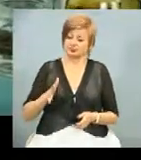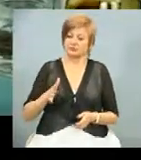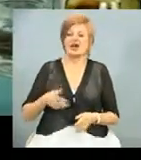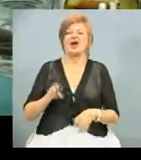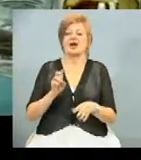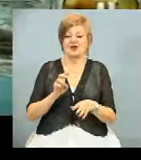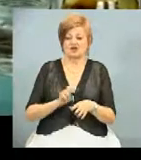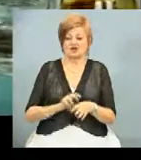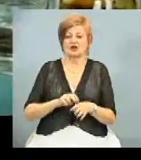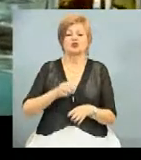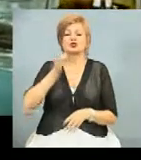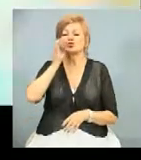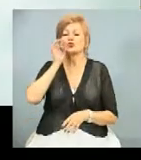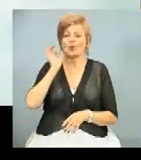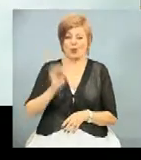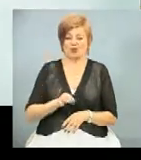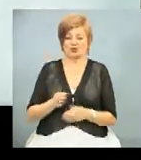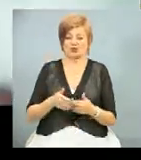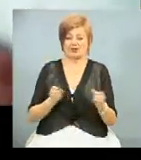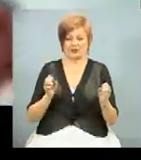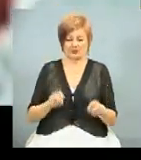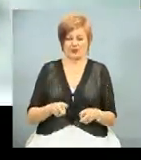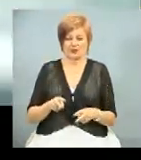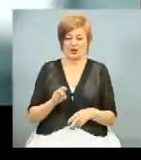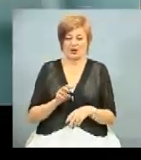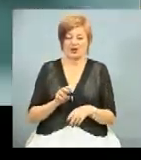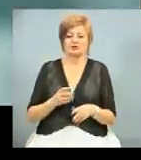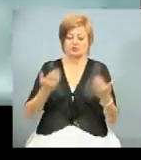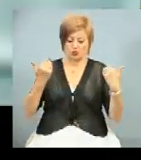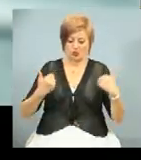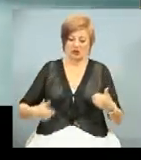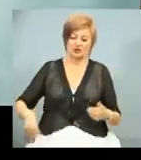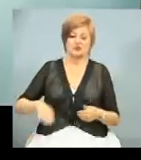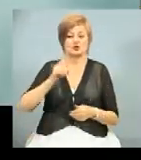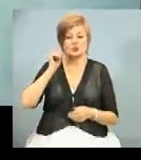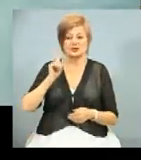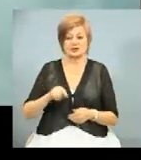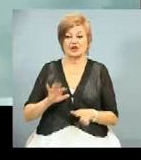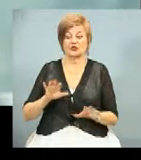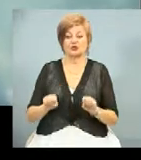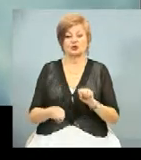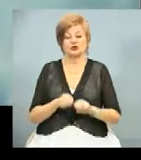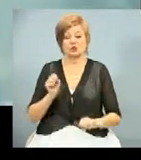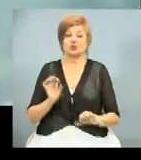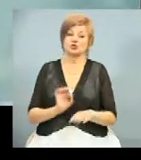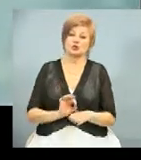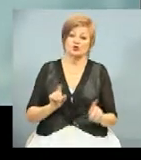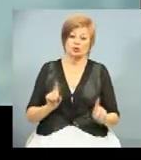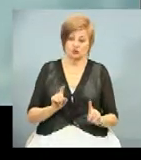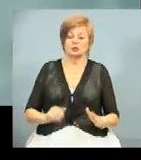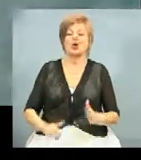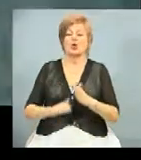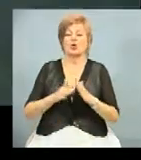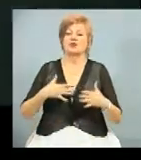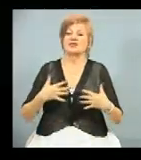Лікарі обізнані в області медицини. Вони знають усе про наш організм та у разі певних порушень чи захворювань допомагають нам